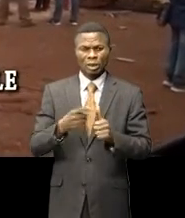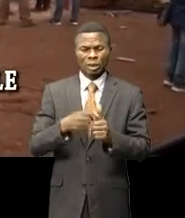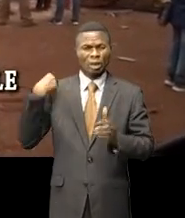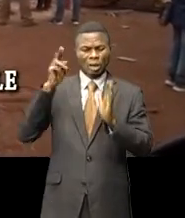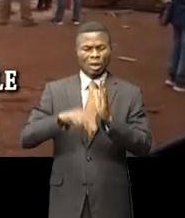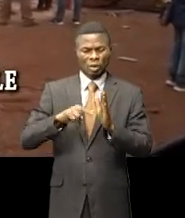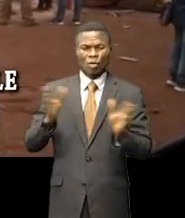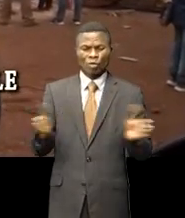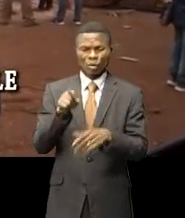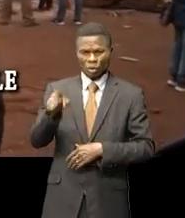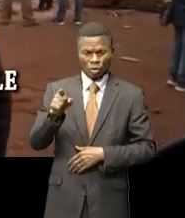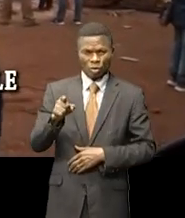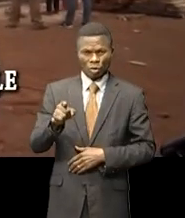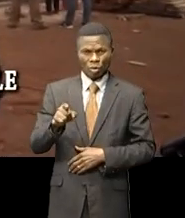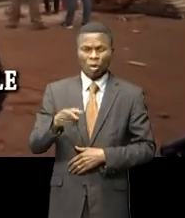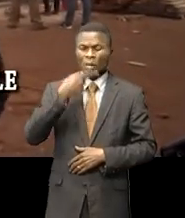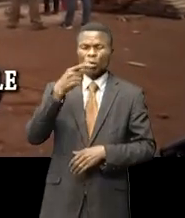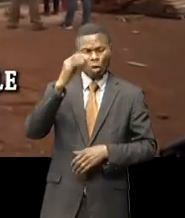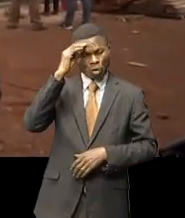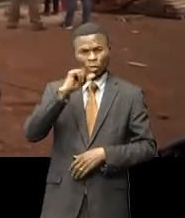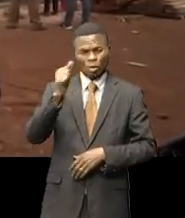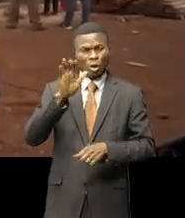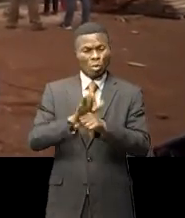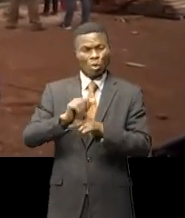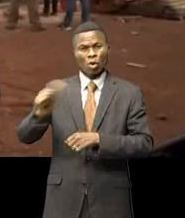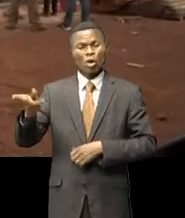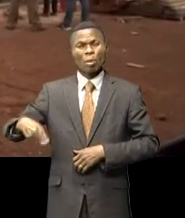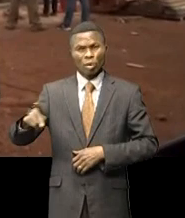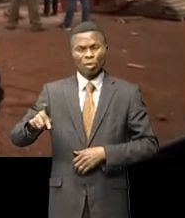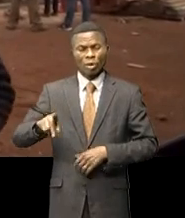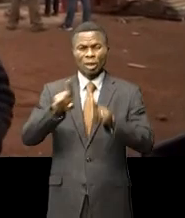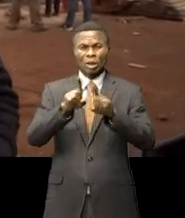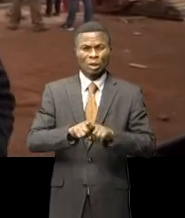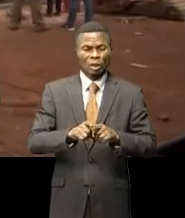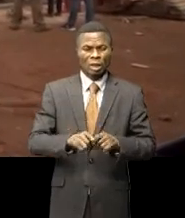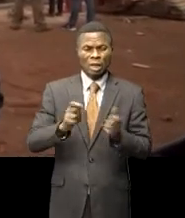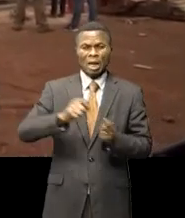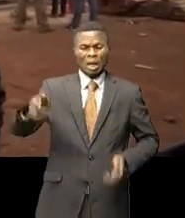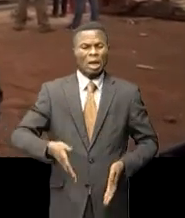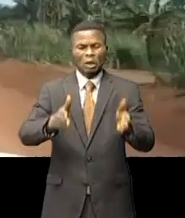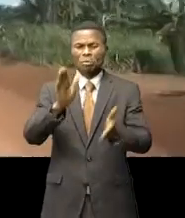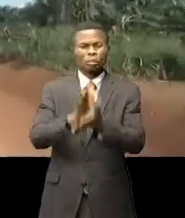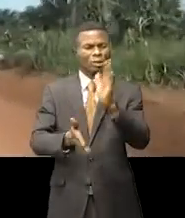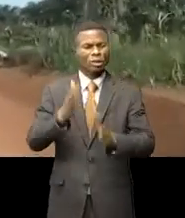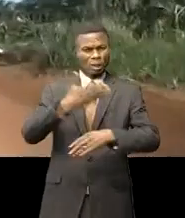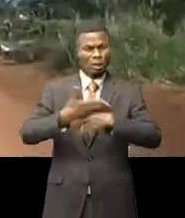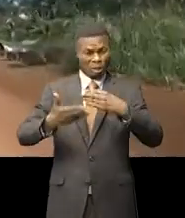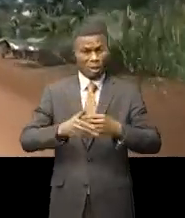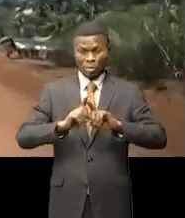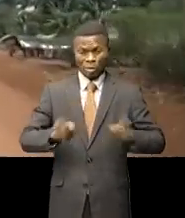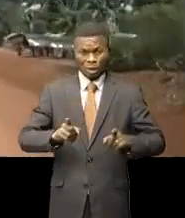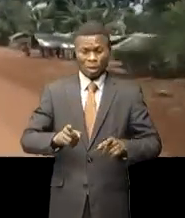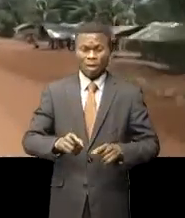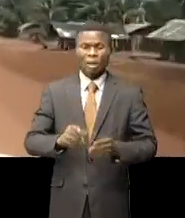faut encourager. Je n'ai pas de honte à le dire. Nous avons vu des provinces où il n'y a même pas un kilomètre de route construite. Alors qu'ici, à